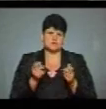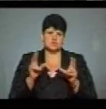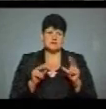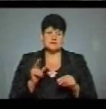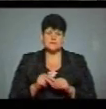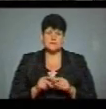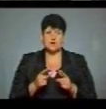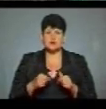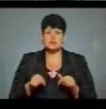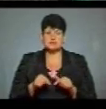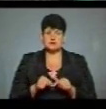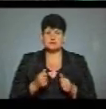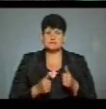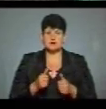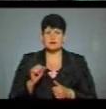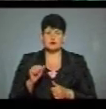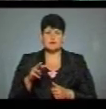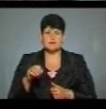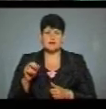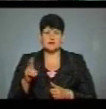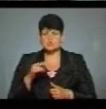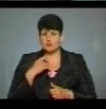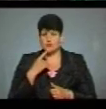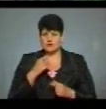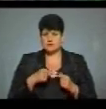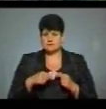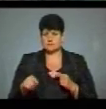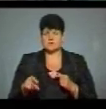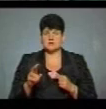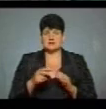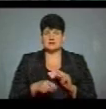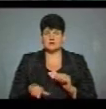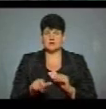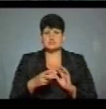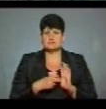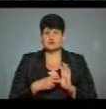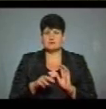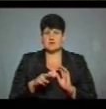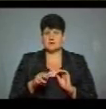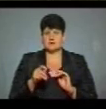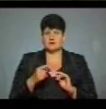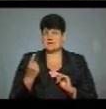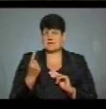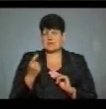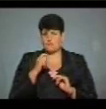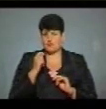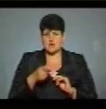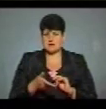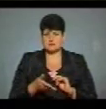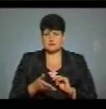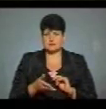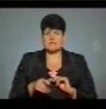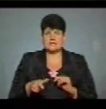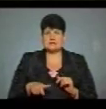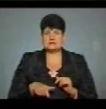Організатор змагань Анатолій Малищик каже, кременецька траса протяжністю 700 метрів – єдина в Україні. Траса сьогодні поки